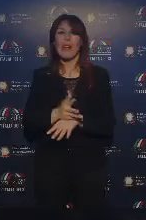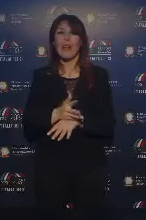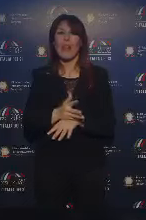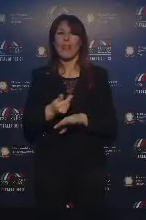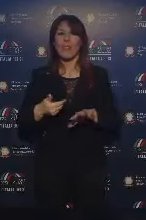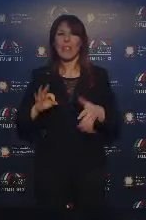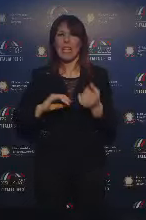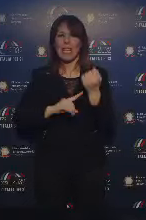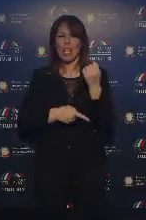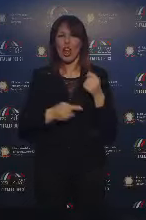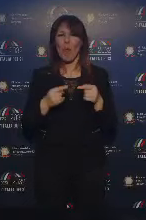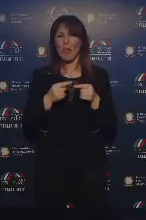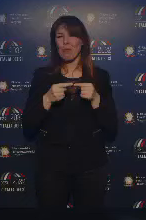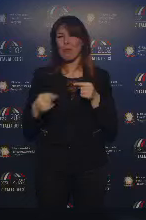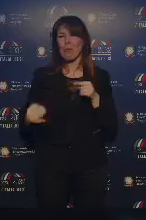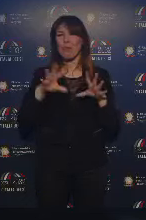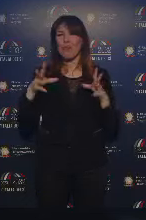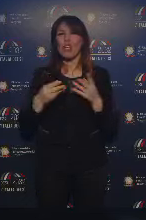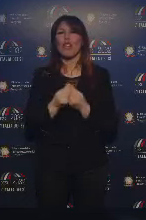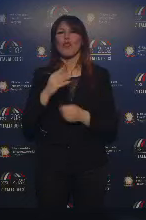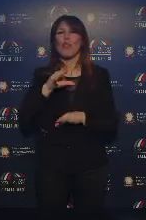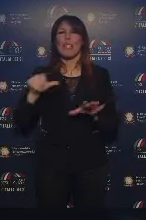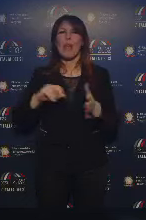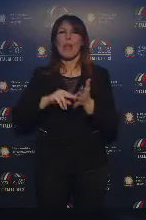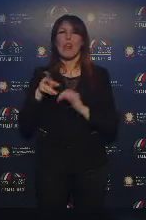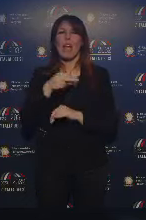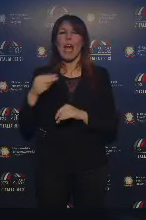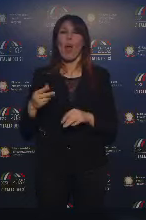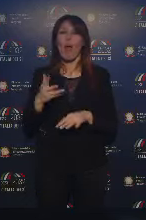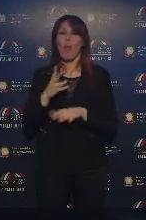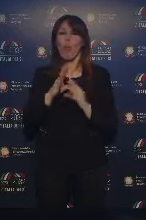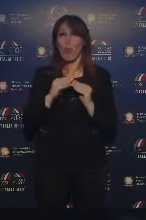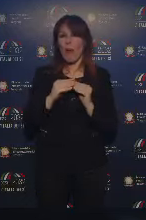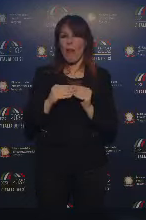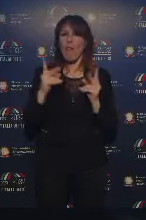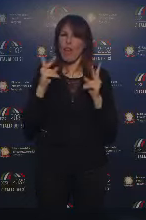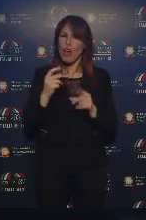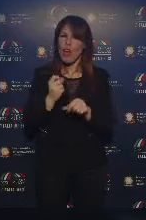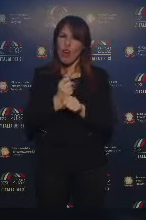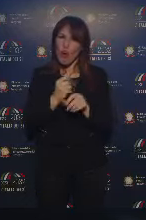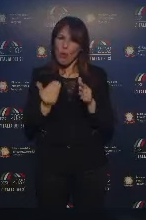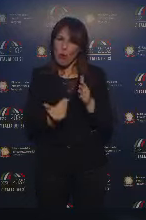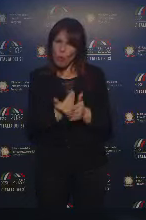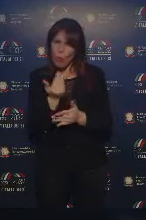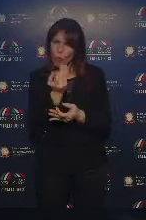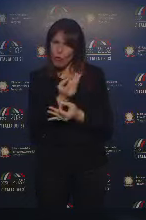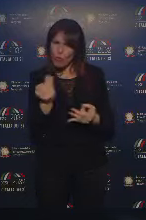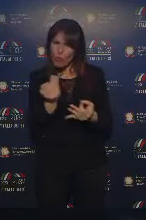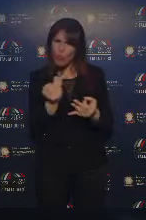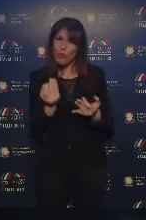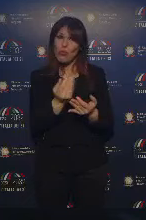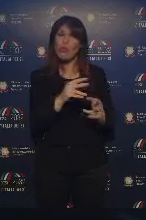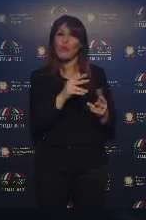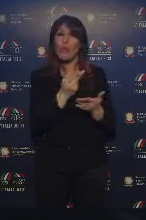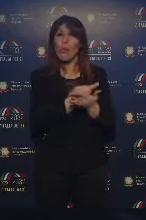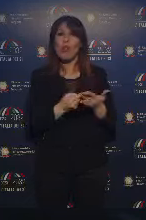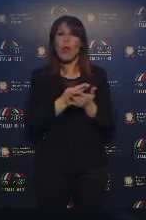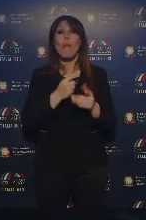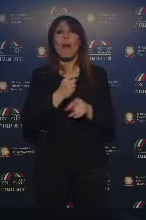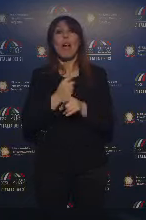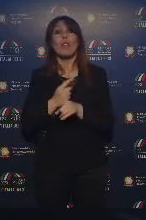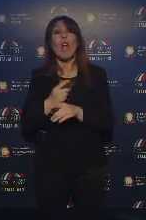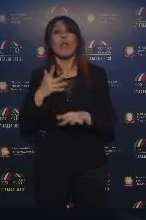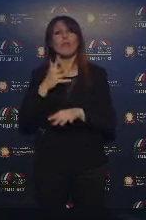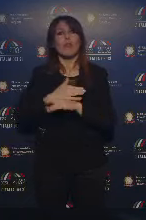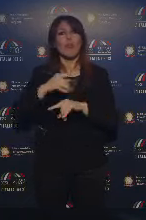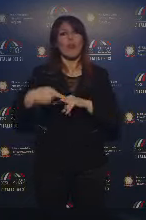complessiva 56 milioni di euro di manutenzione perché va bene progettare nuove opere però poi occorre investire in manutenzione ordinaria e straordinaria